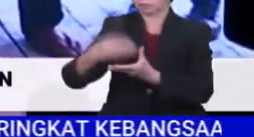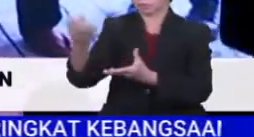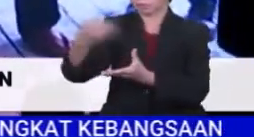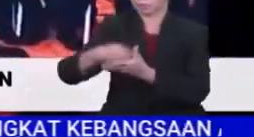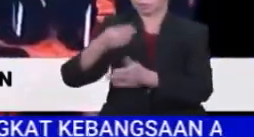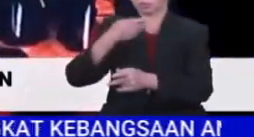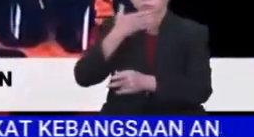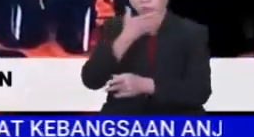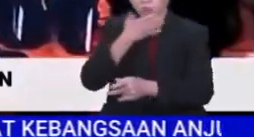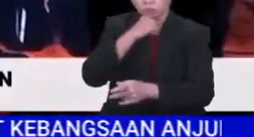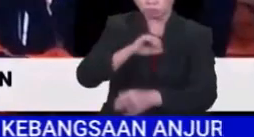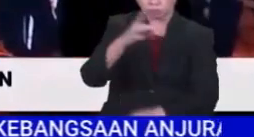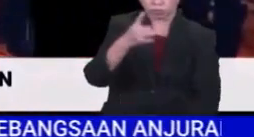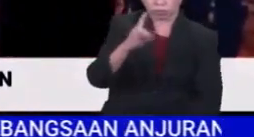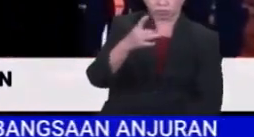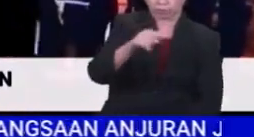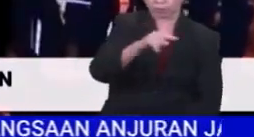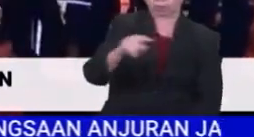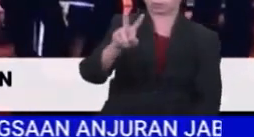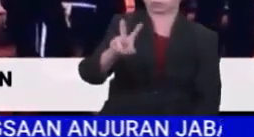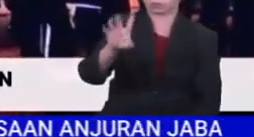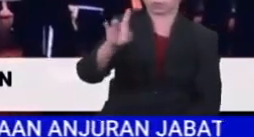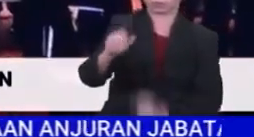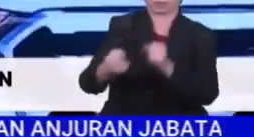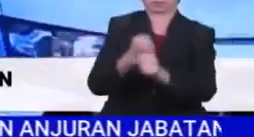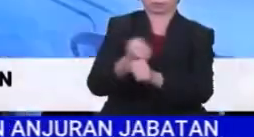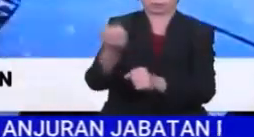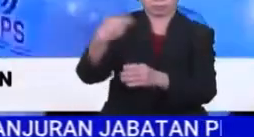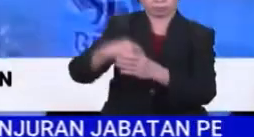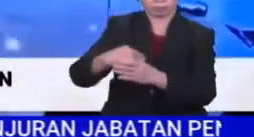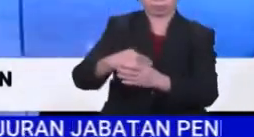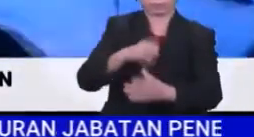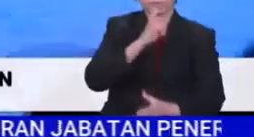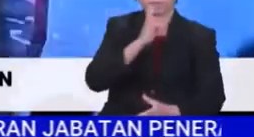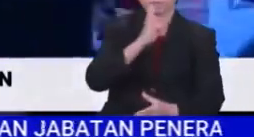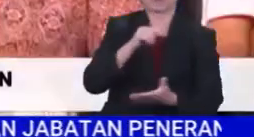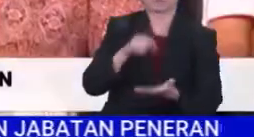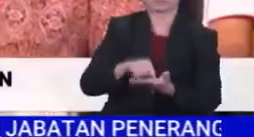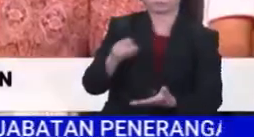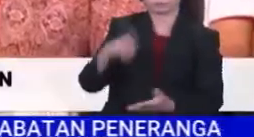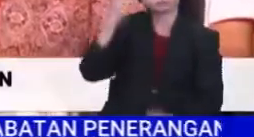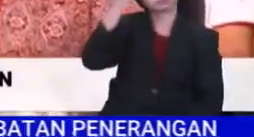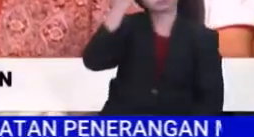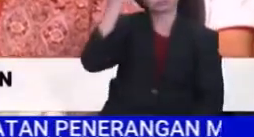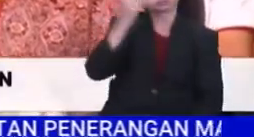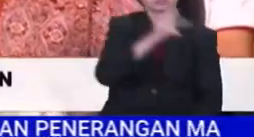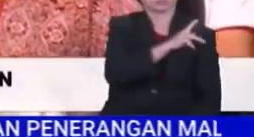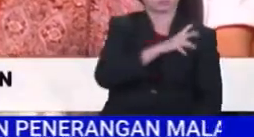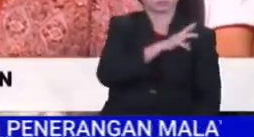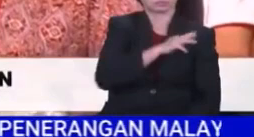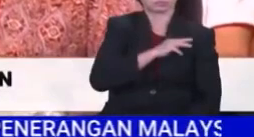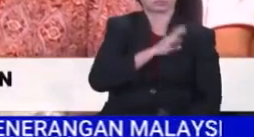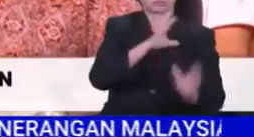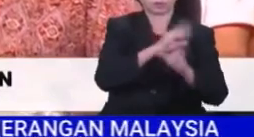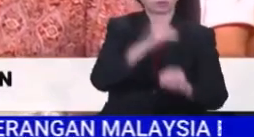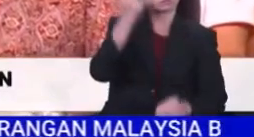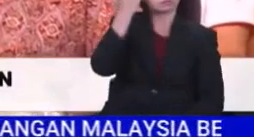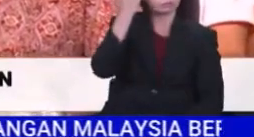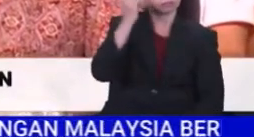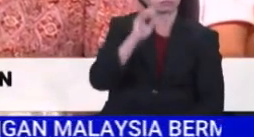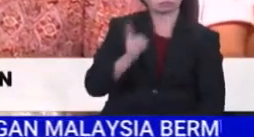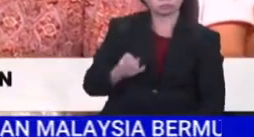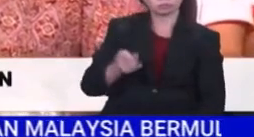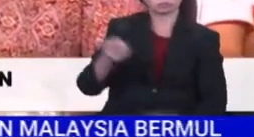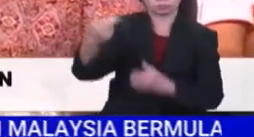berusia 18 hingga 28 tahun hujannya Ia merupakan Ilham rimnas rawa atau patinggi tasyri